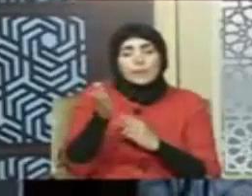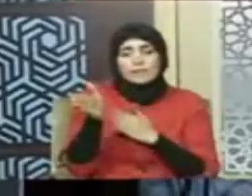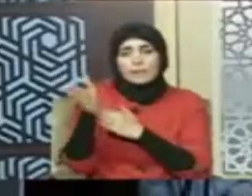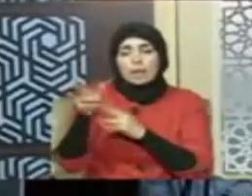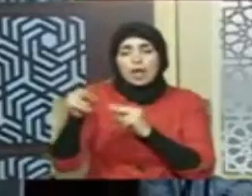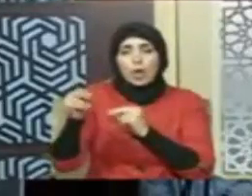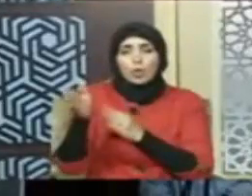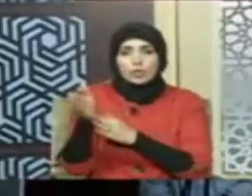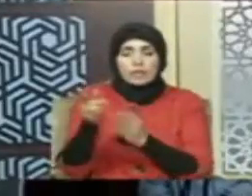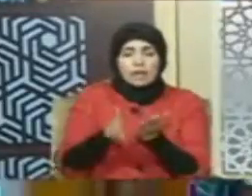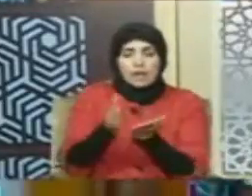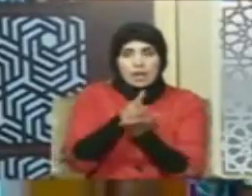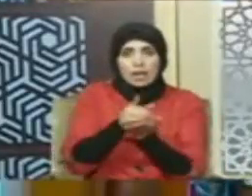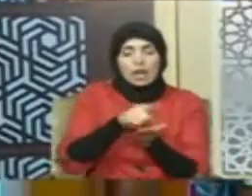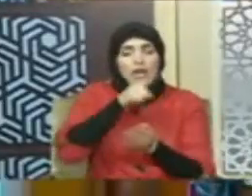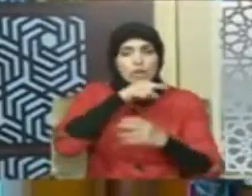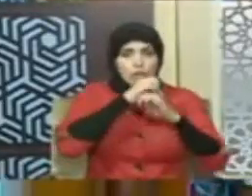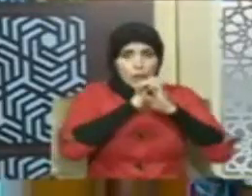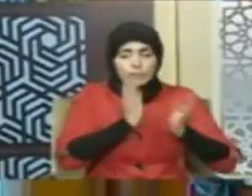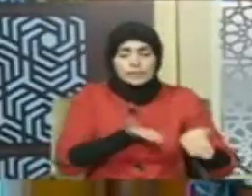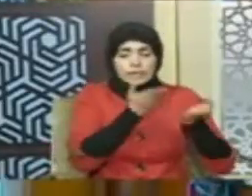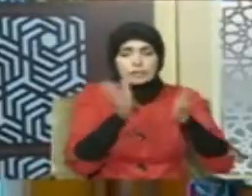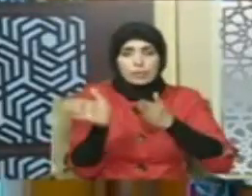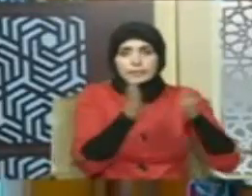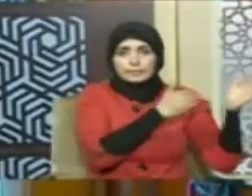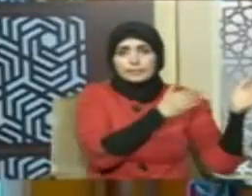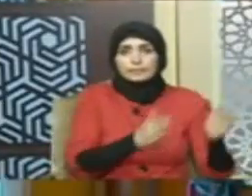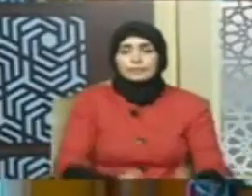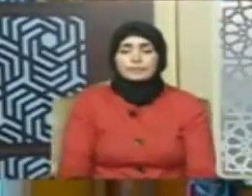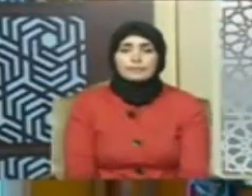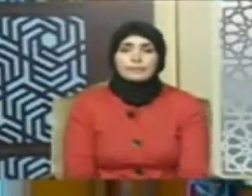هداه إلى يوم الدين. وبعد،